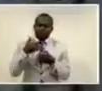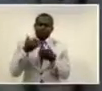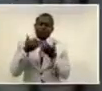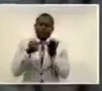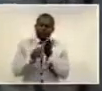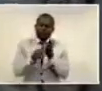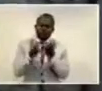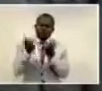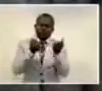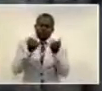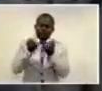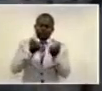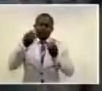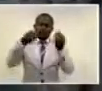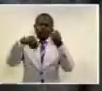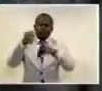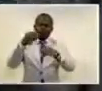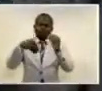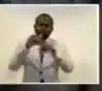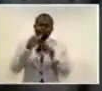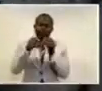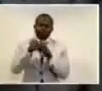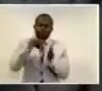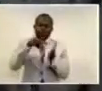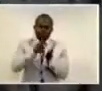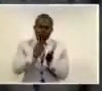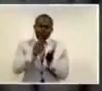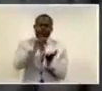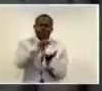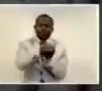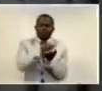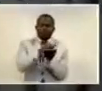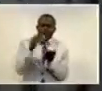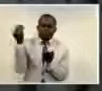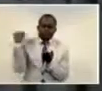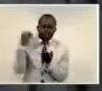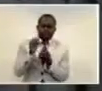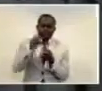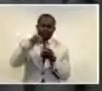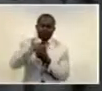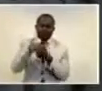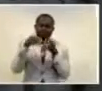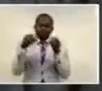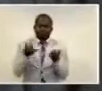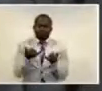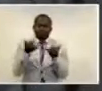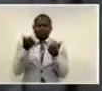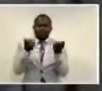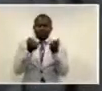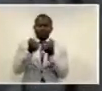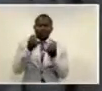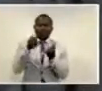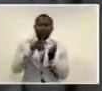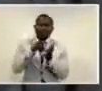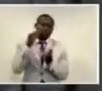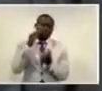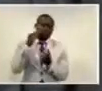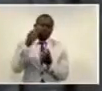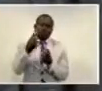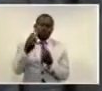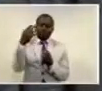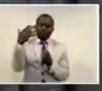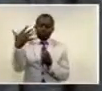modoka twaguze turazigurisha twishyura ibigo by'imari twari twaraganye ubu dusigaranye imodoka imwe twaguze miliyoni